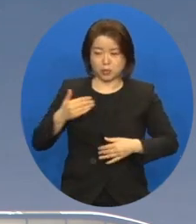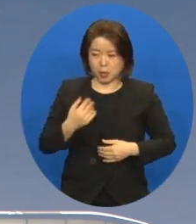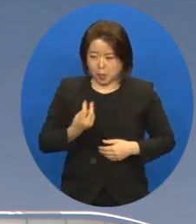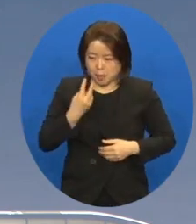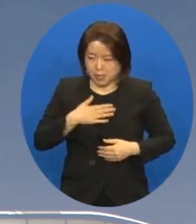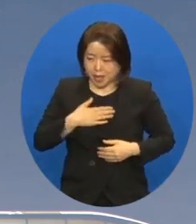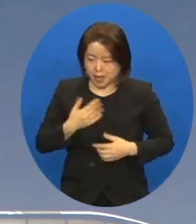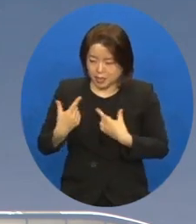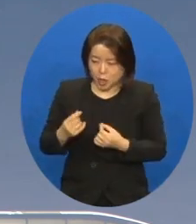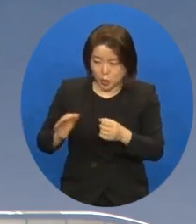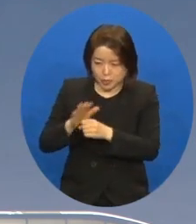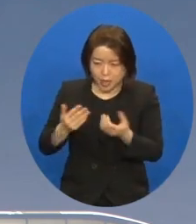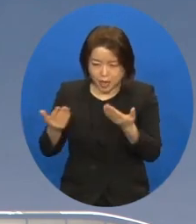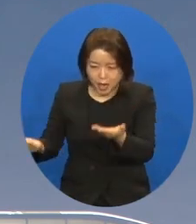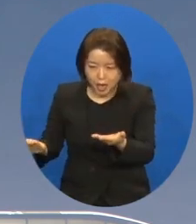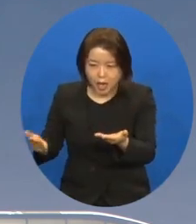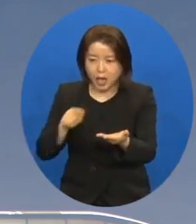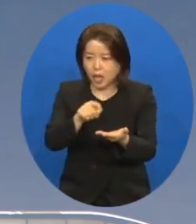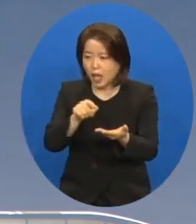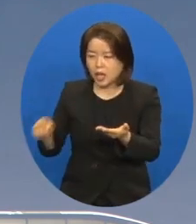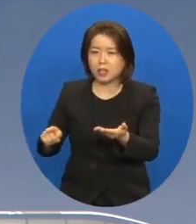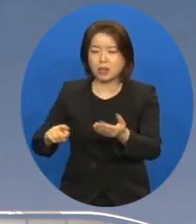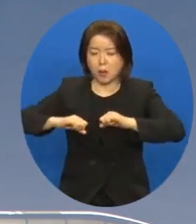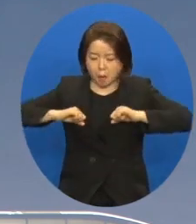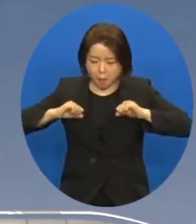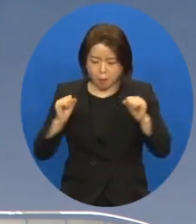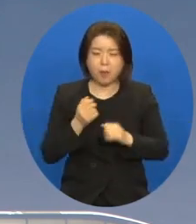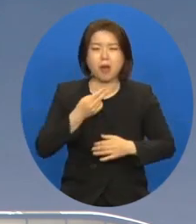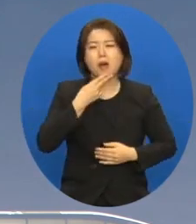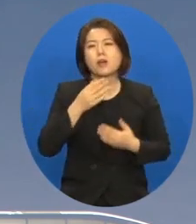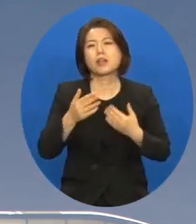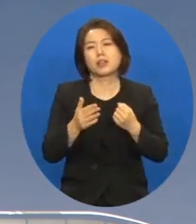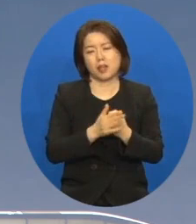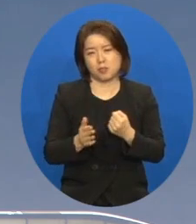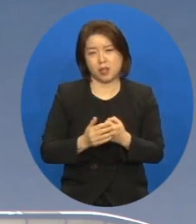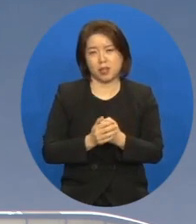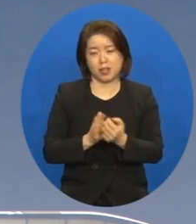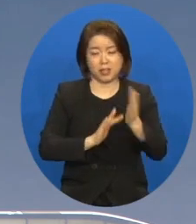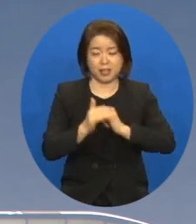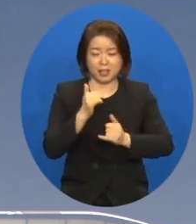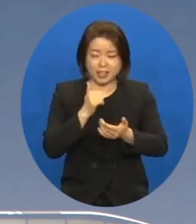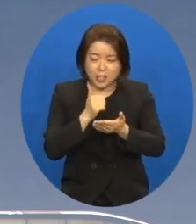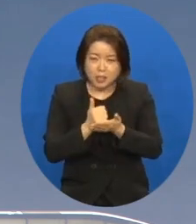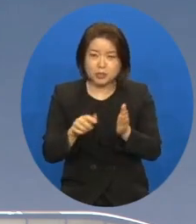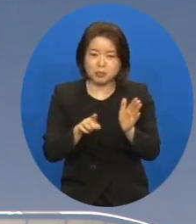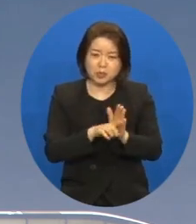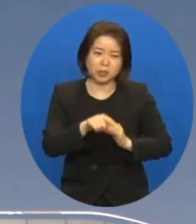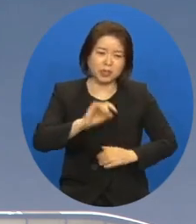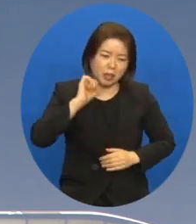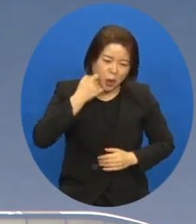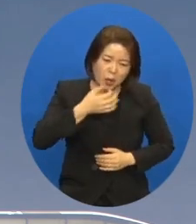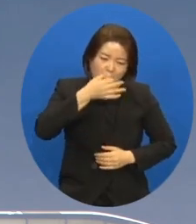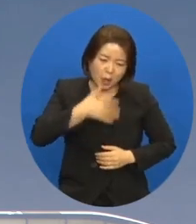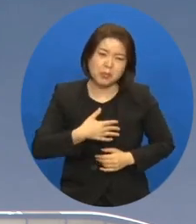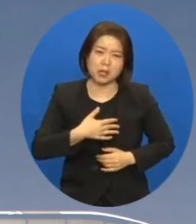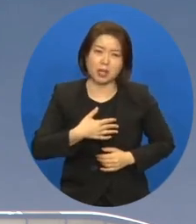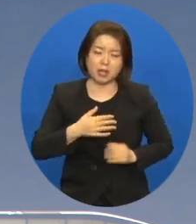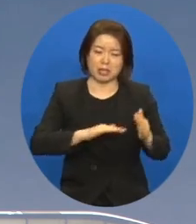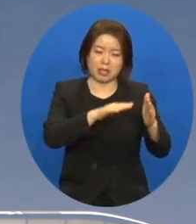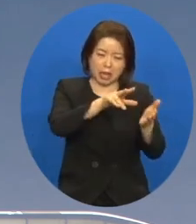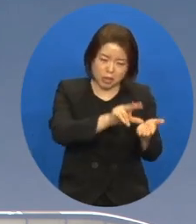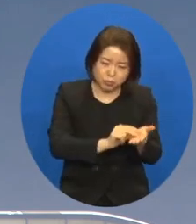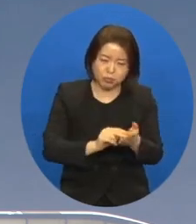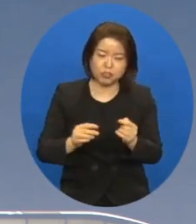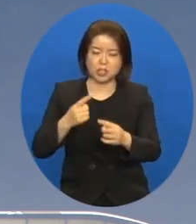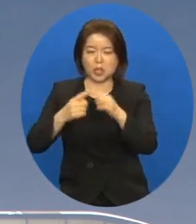하나 제대로 지키고 살지 못했기 때문에 예수를 믿어도 이렇게 힘들게 어렵게 가정 문제, 교회